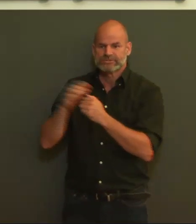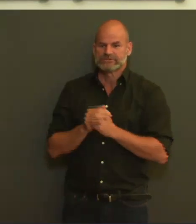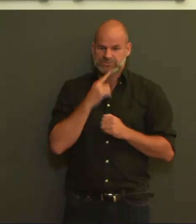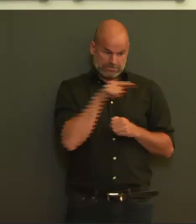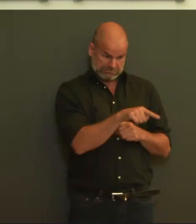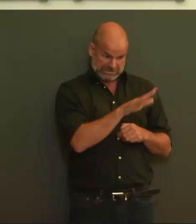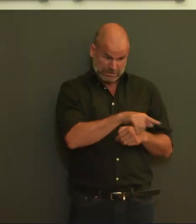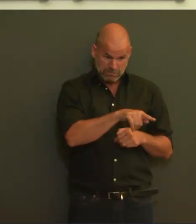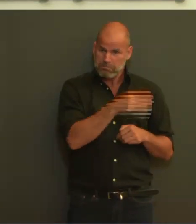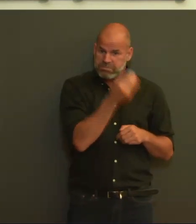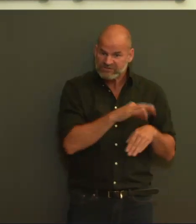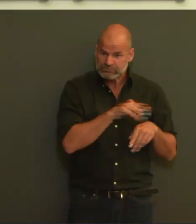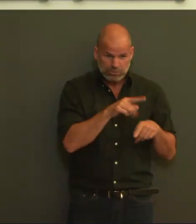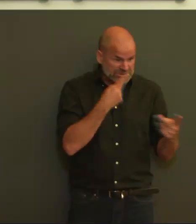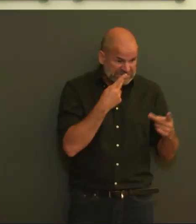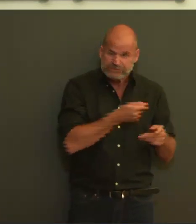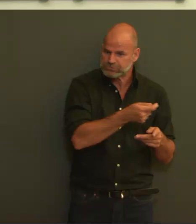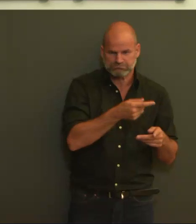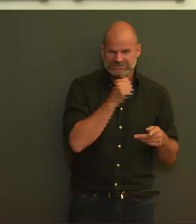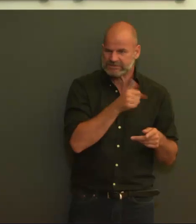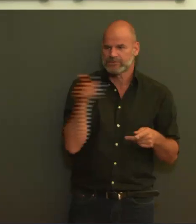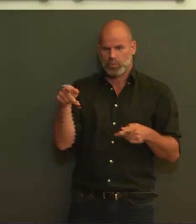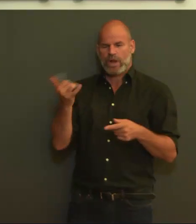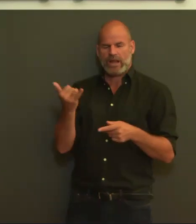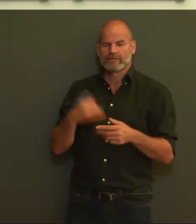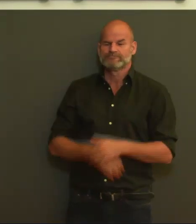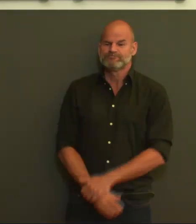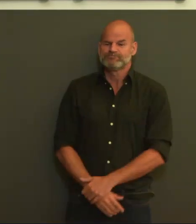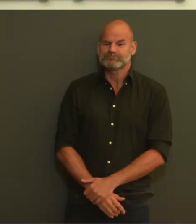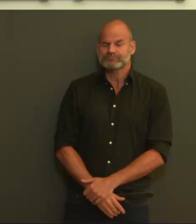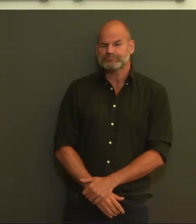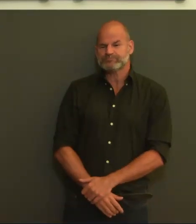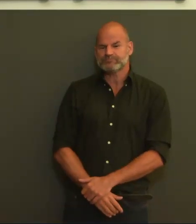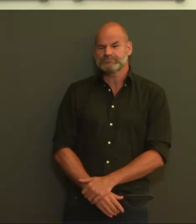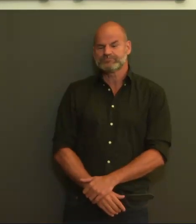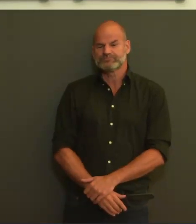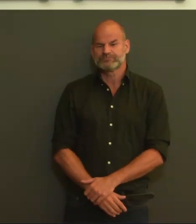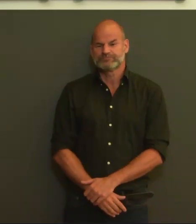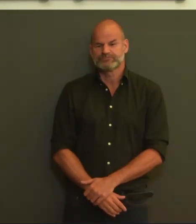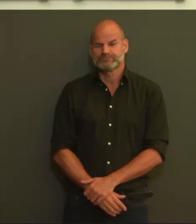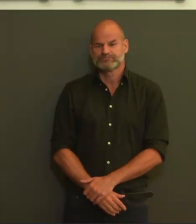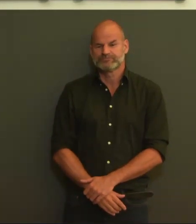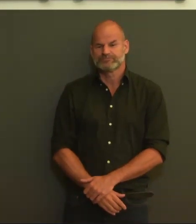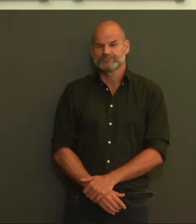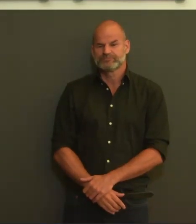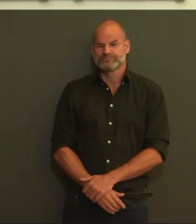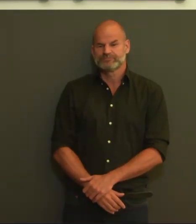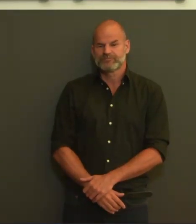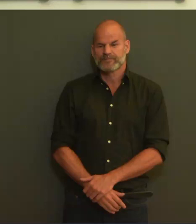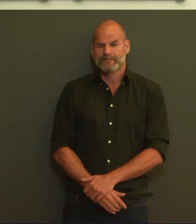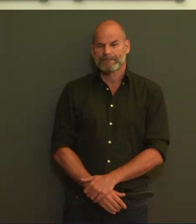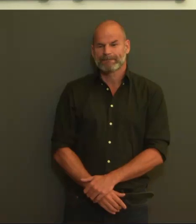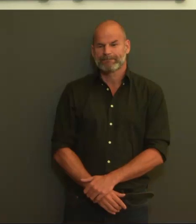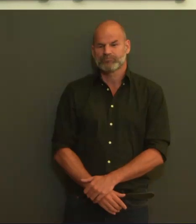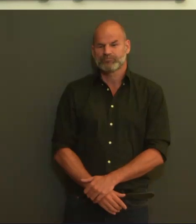testen veel strikter waren. Ondanks het feit dat er minder getest wordt bij